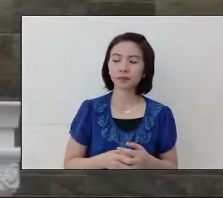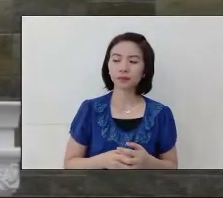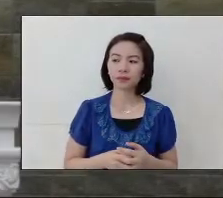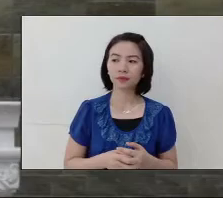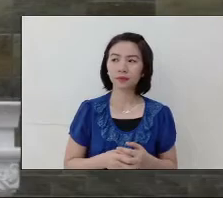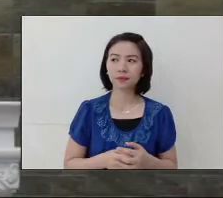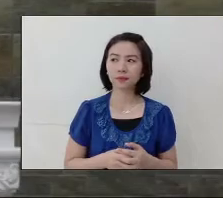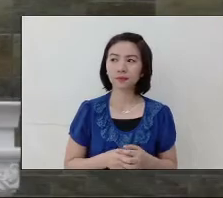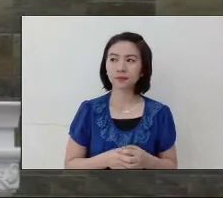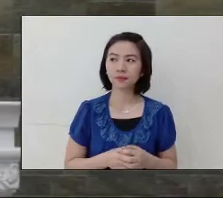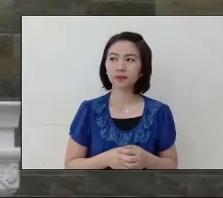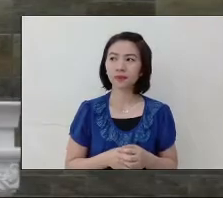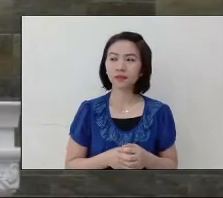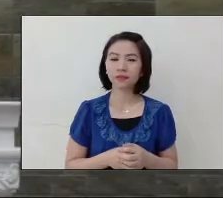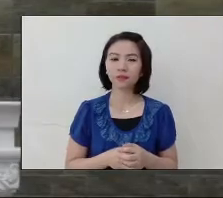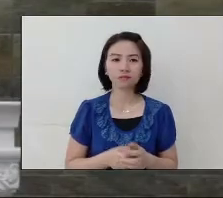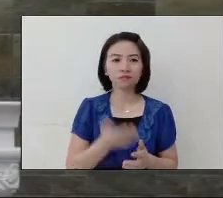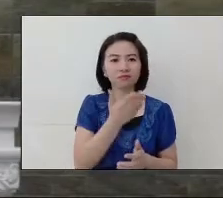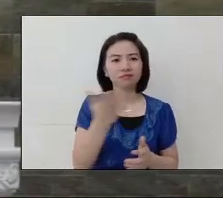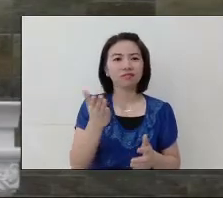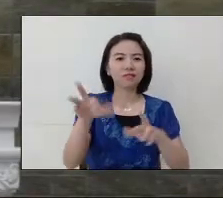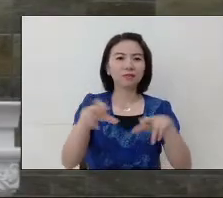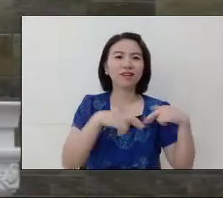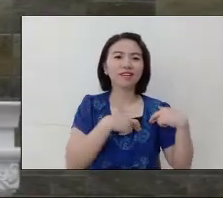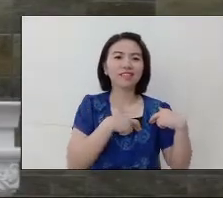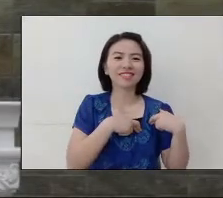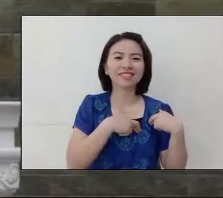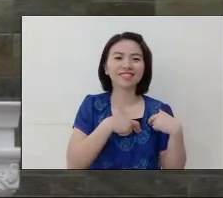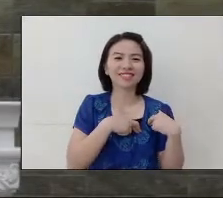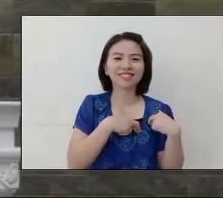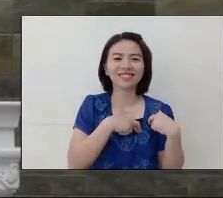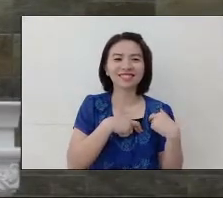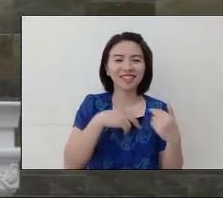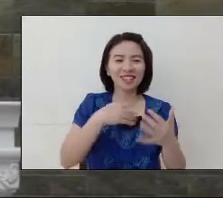Tinanggap na natutunan. Alam niyo, mga kapatid,